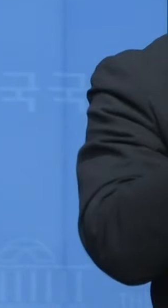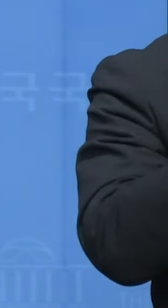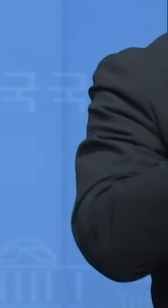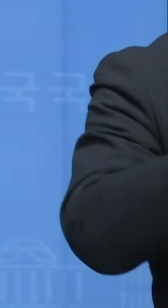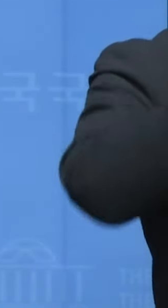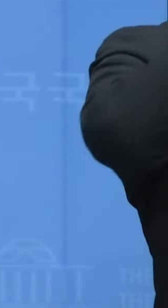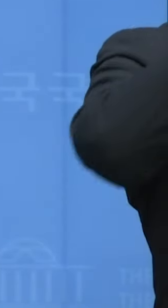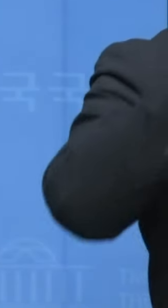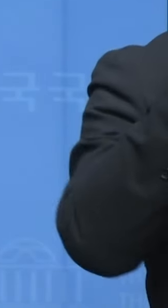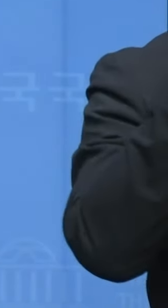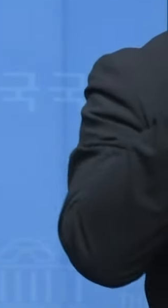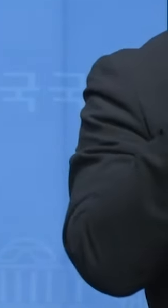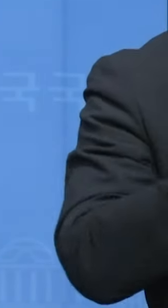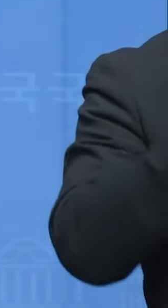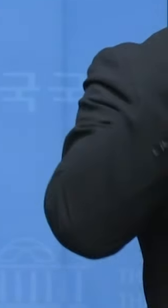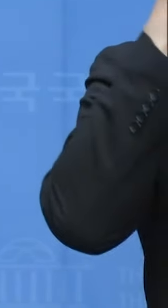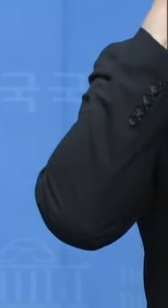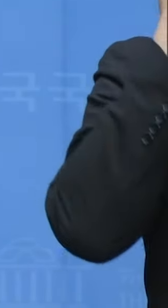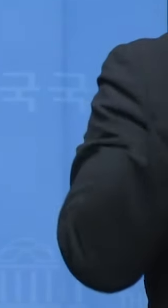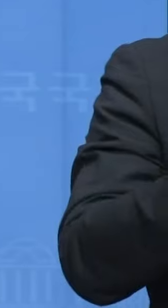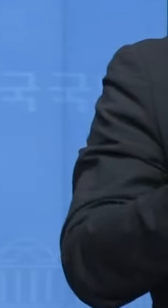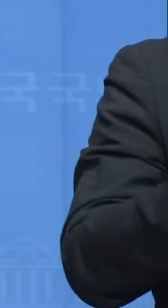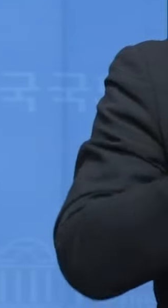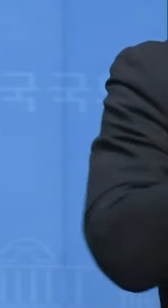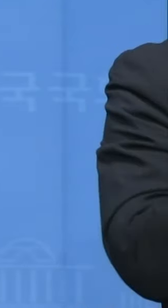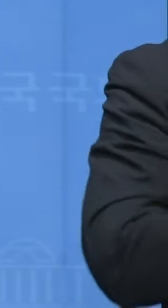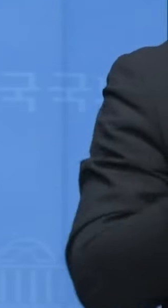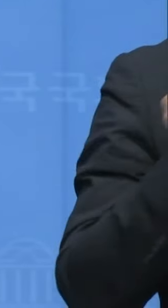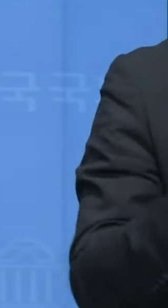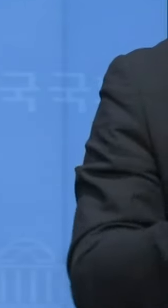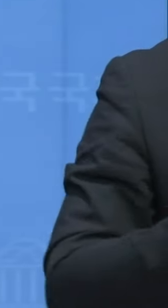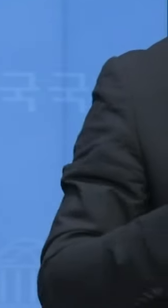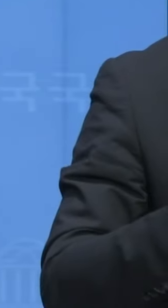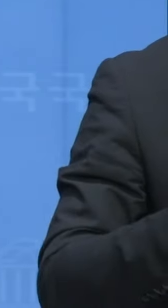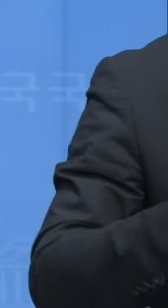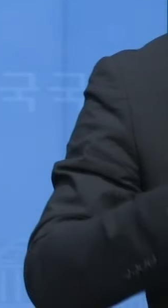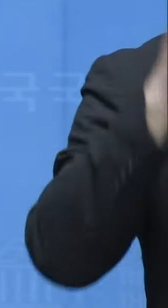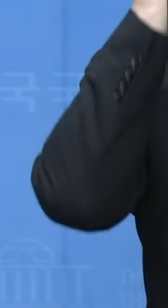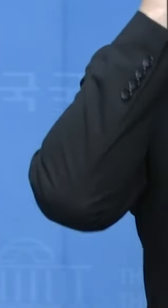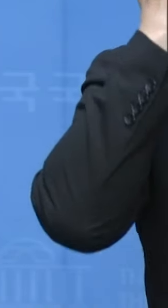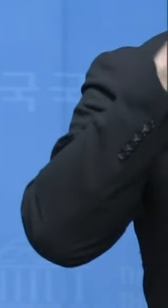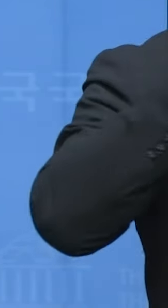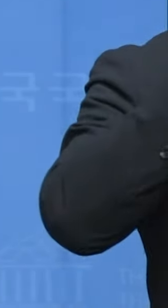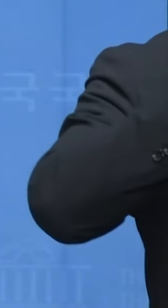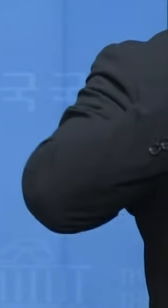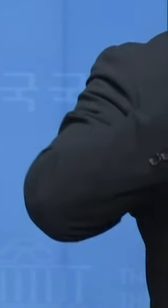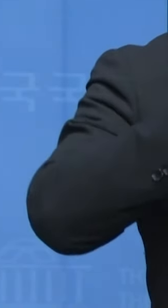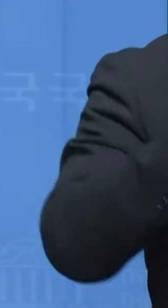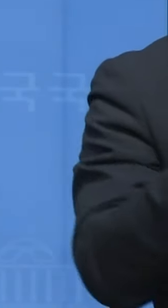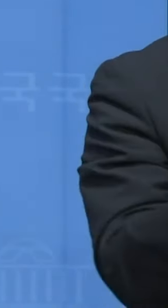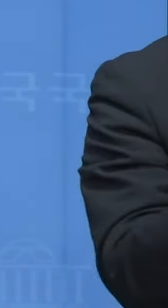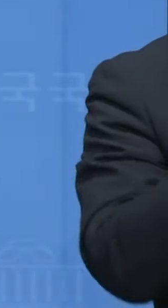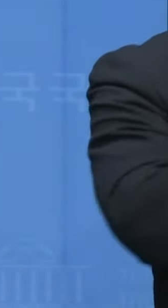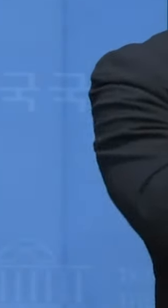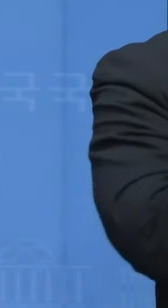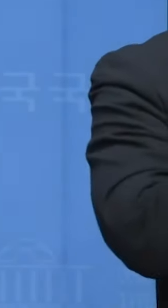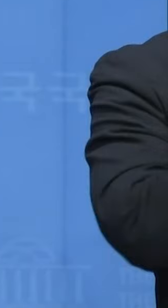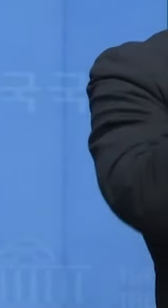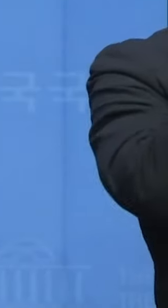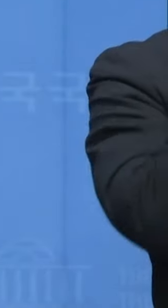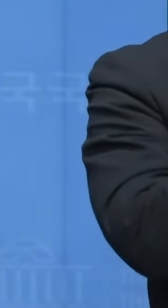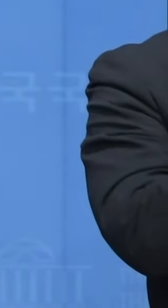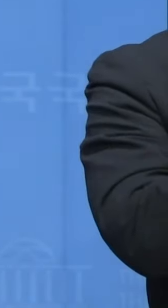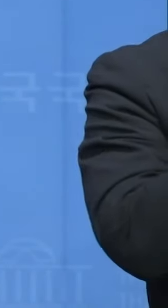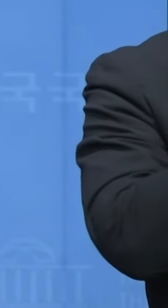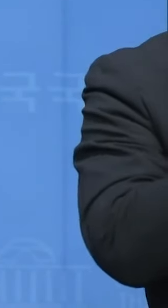대한 조사는 어떻게 했습니까 권위는 유시춘 한국 교육방송공사 이사장은 청탁 금지법 위반 혐의 의혹